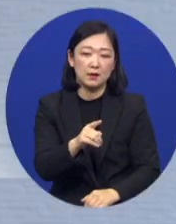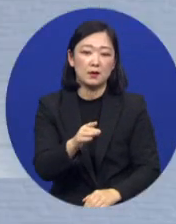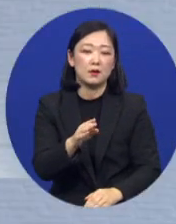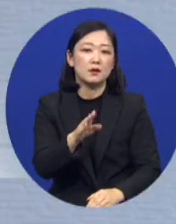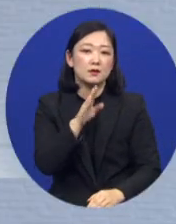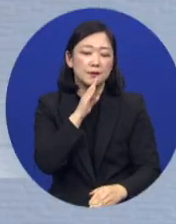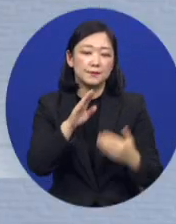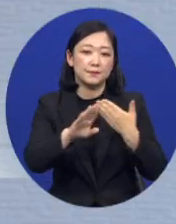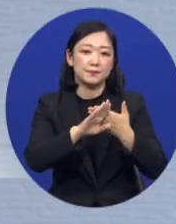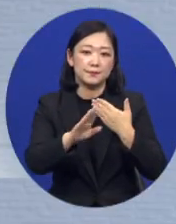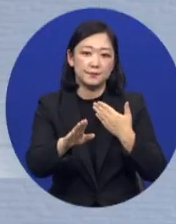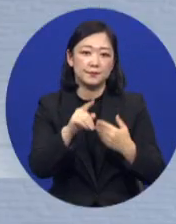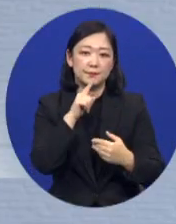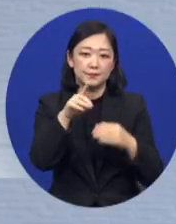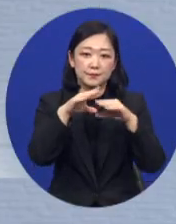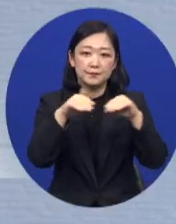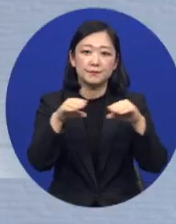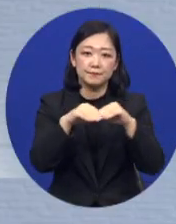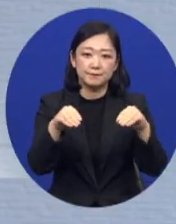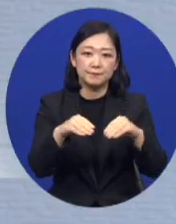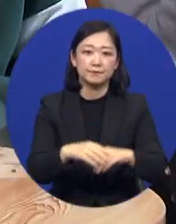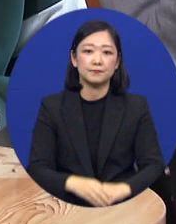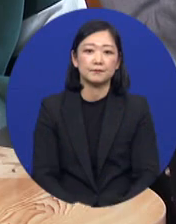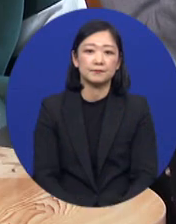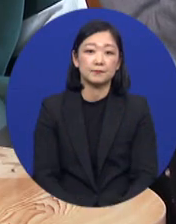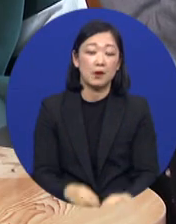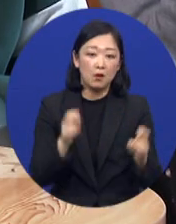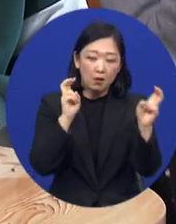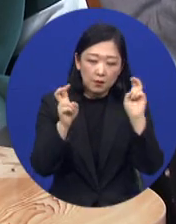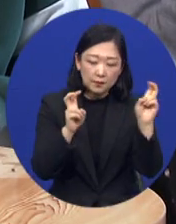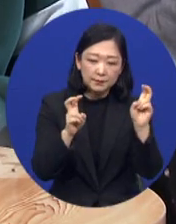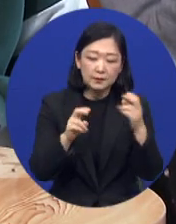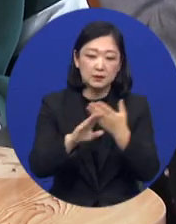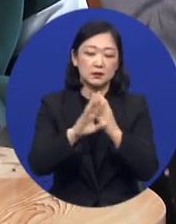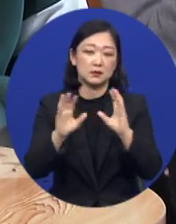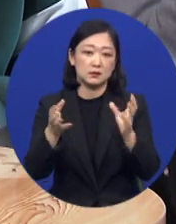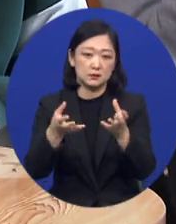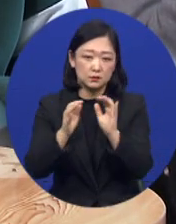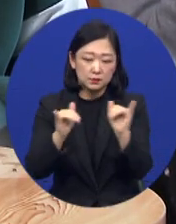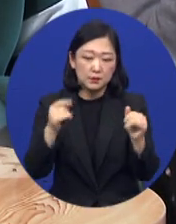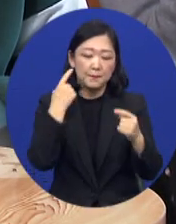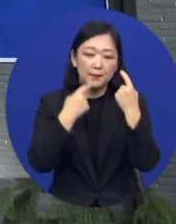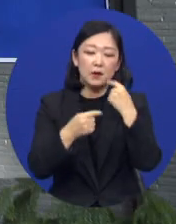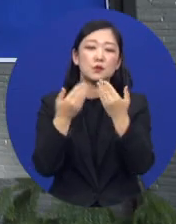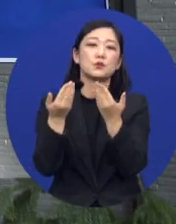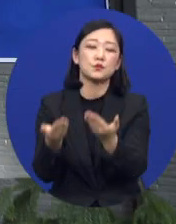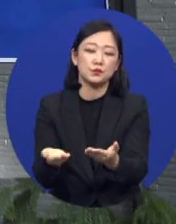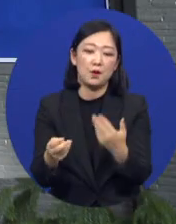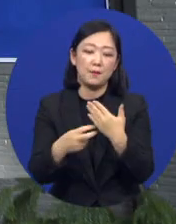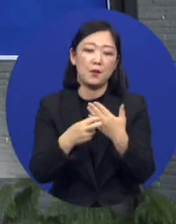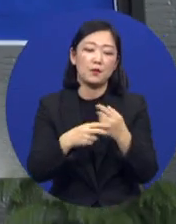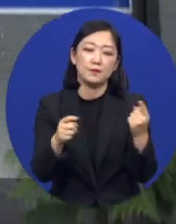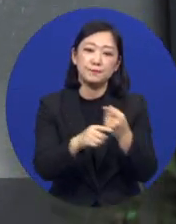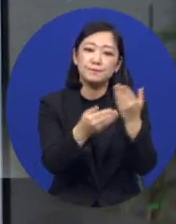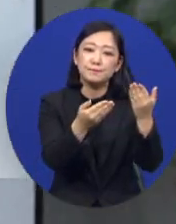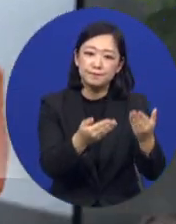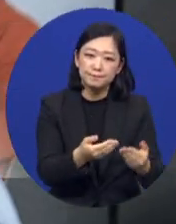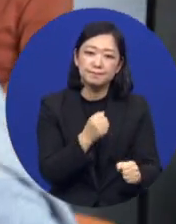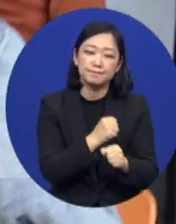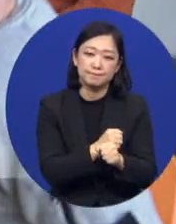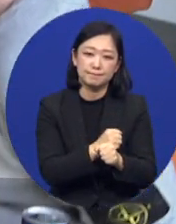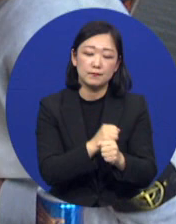사실과 다르다고 해명했습니다. 업체 측은 이주 노동자가 다쳐 쉬도록 하고 병원 진료도 받게